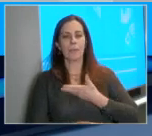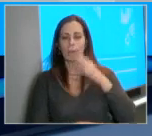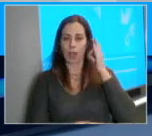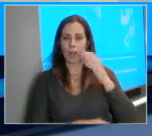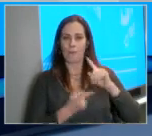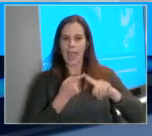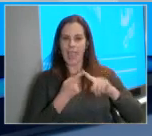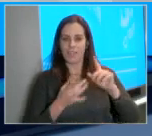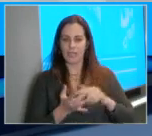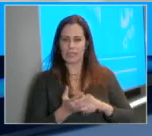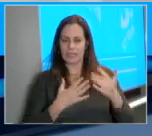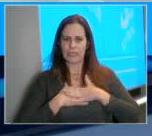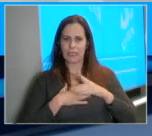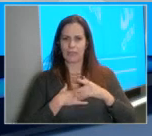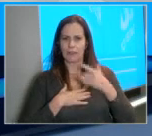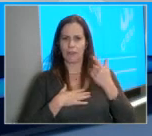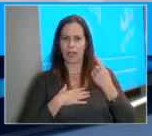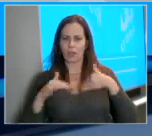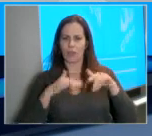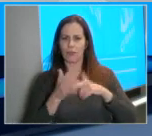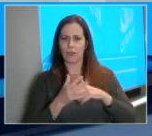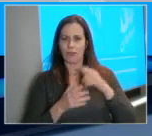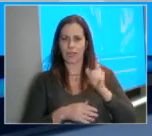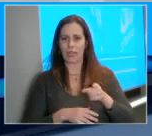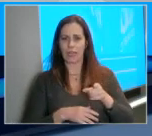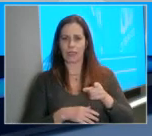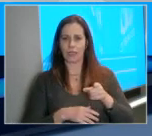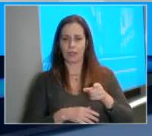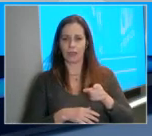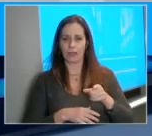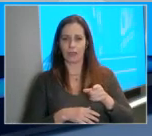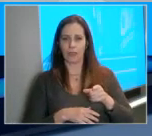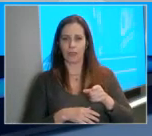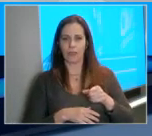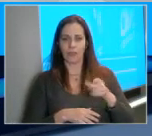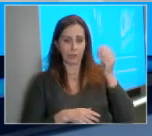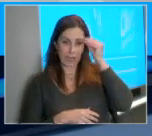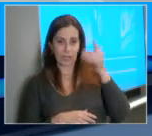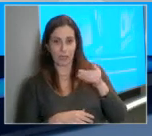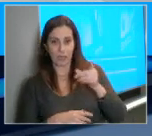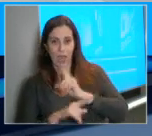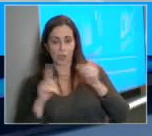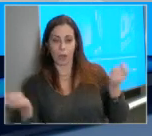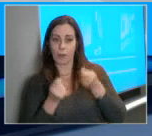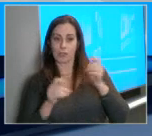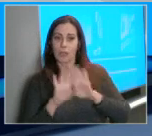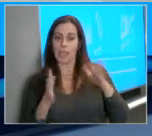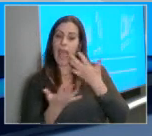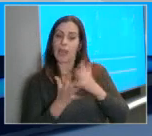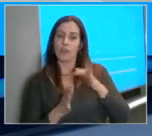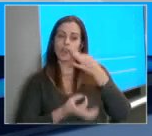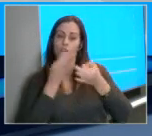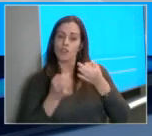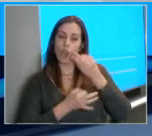שלו על פי הפרסומים באחד הרחובות ונאלץ, או נשבר בחקירתו בגלל זה. סליחה שזה צו איסור הפרסום, מדבר על עדה שנשאלה